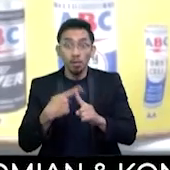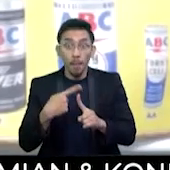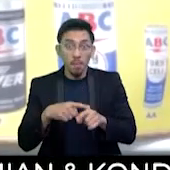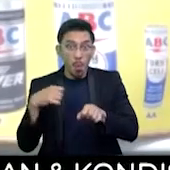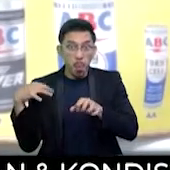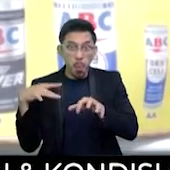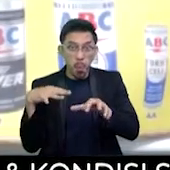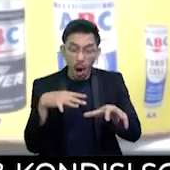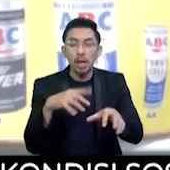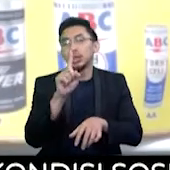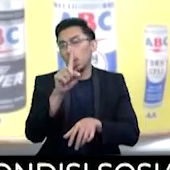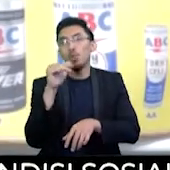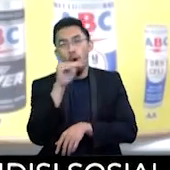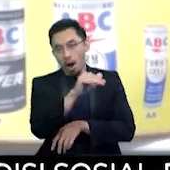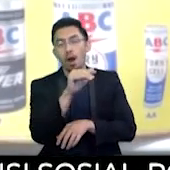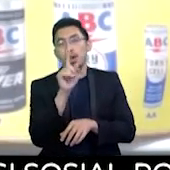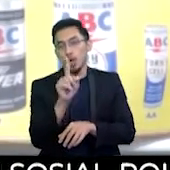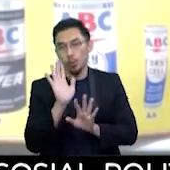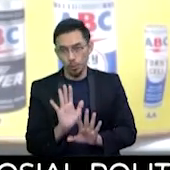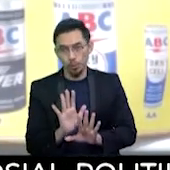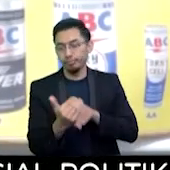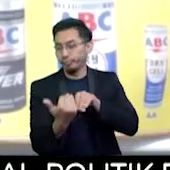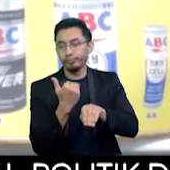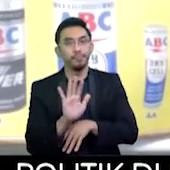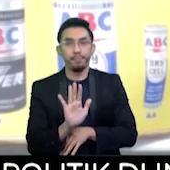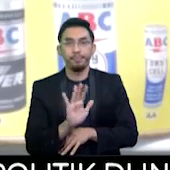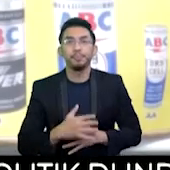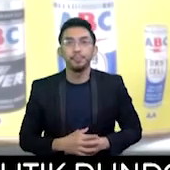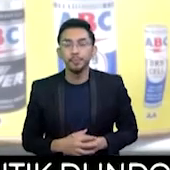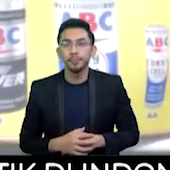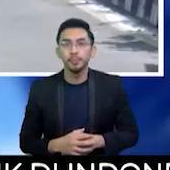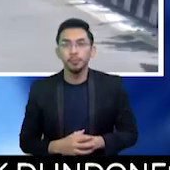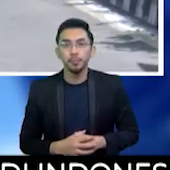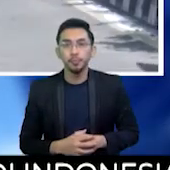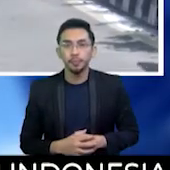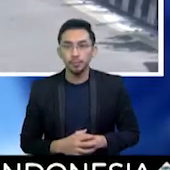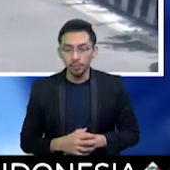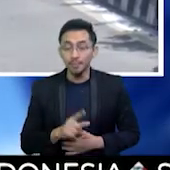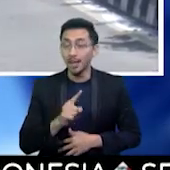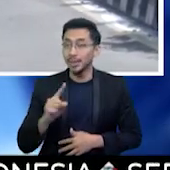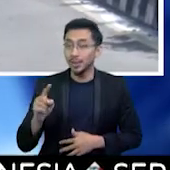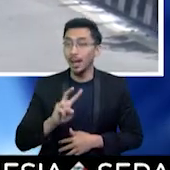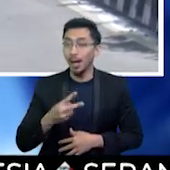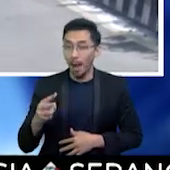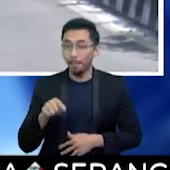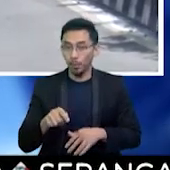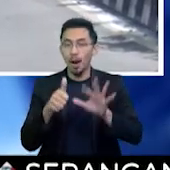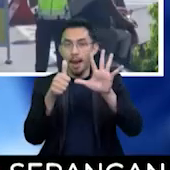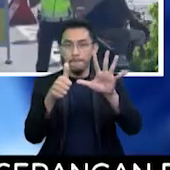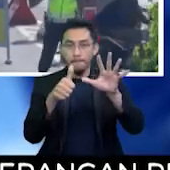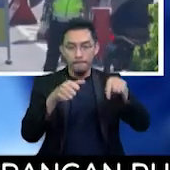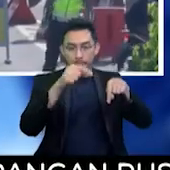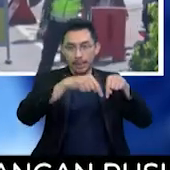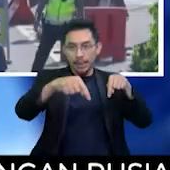sistem one way akan diberlakukan. Pemeriksaan ganjil genap ini diberlakukan di 6 titik, yaitu di kawasan Sentul, lebih tepatnya